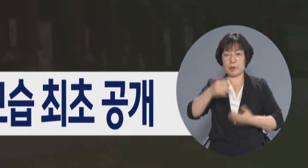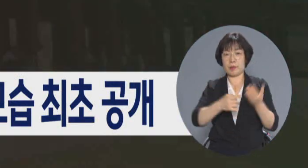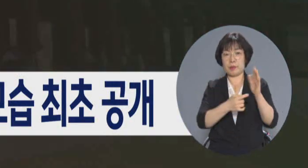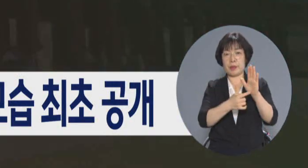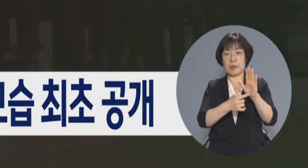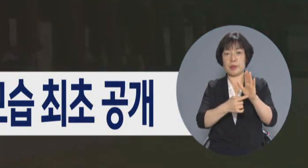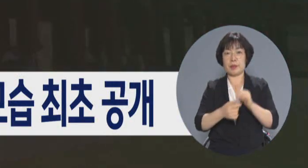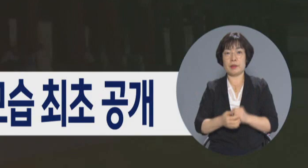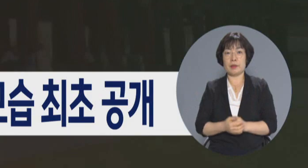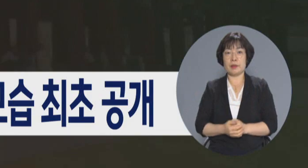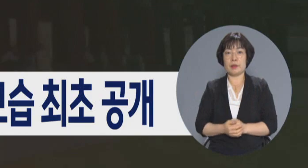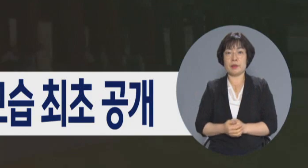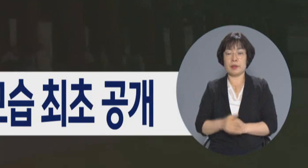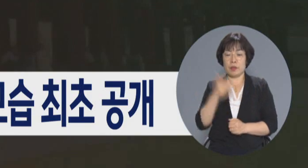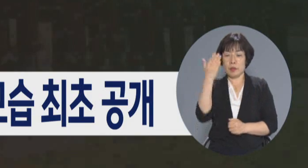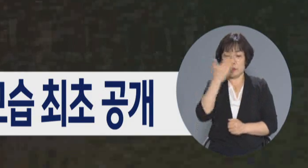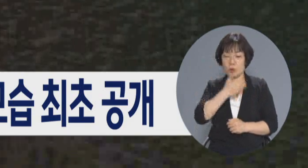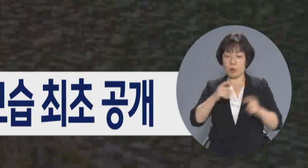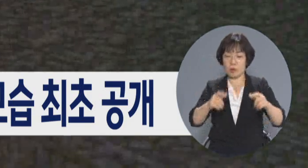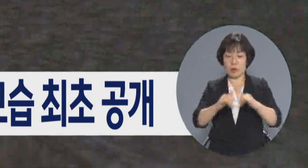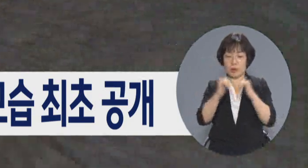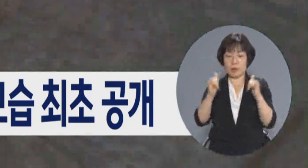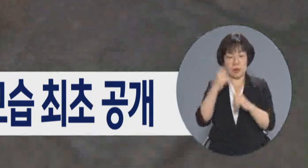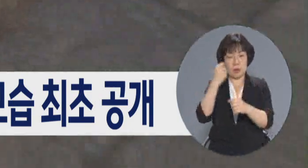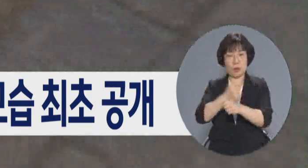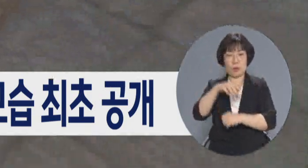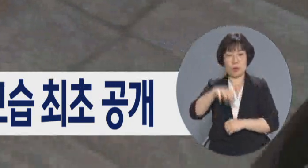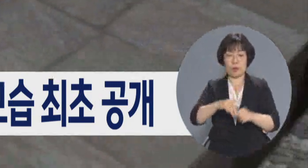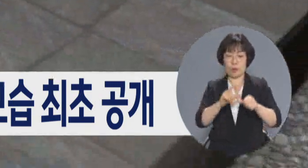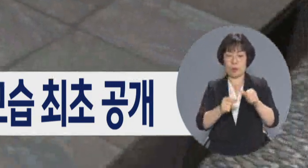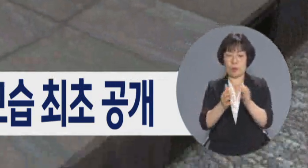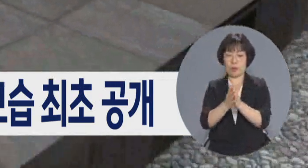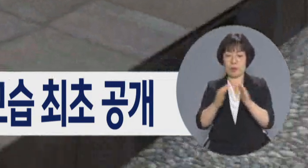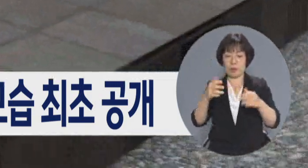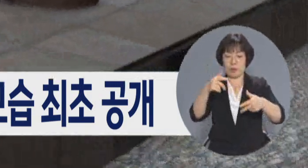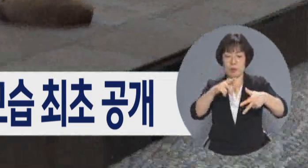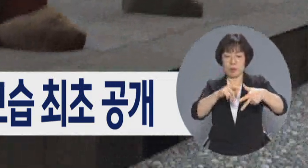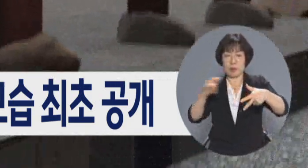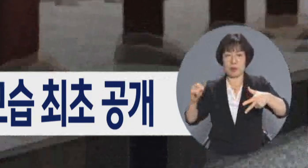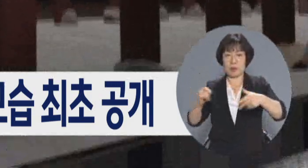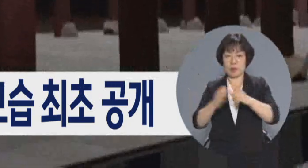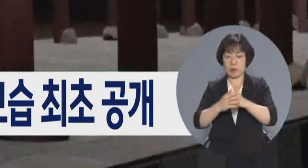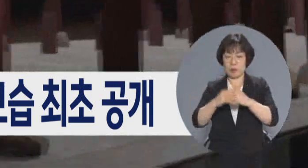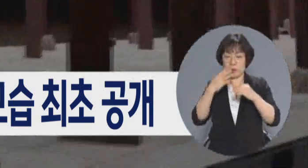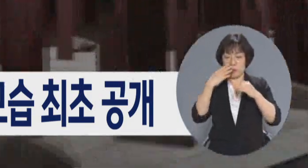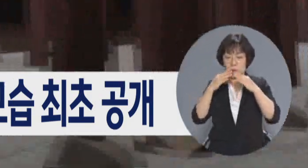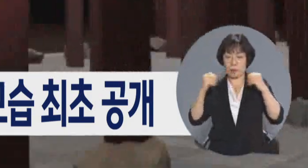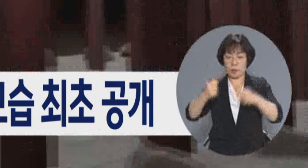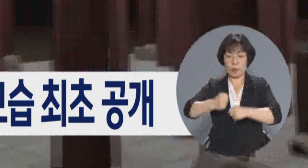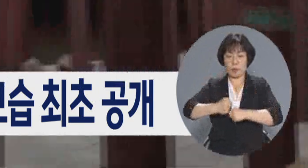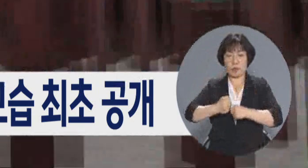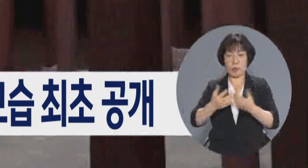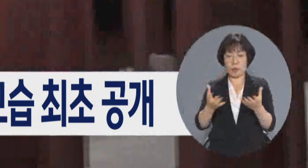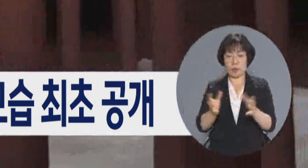공개됐습니다. 여수 지역사회연구소는 지난 5월부터 진남관과 전라좌수 형성의 디지털 3차원